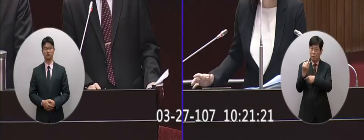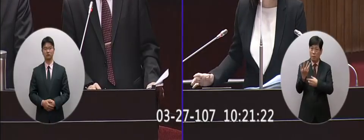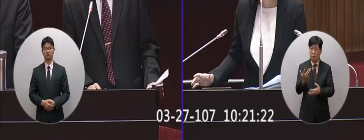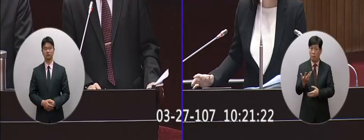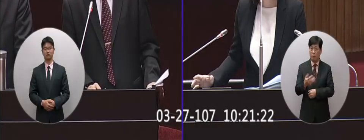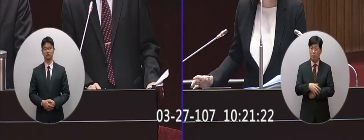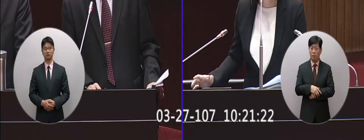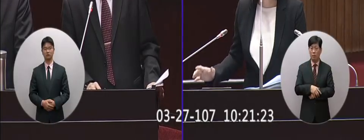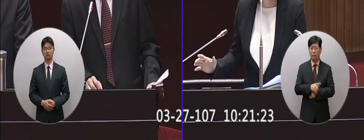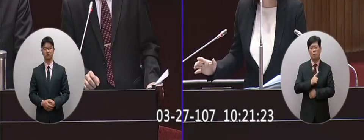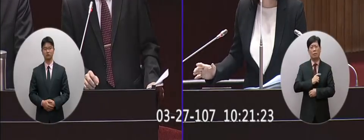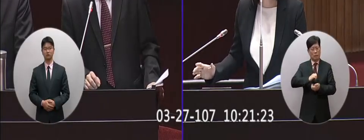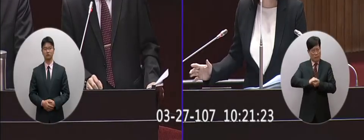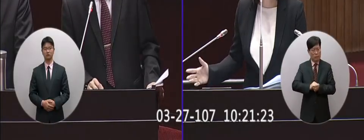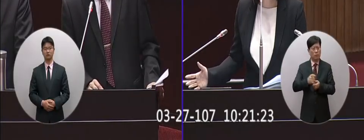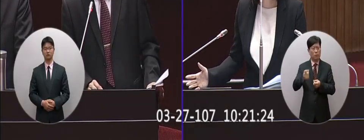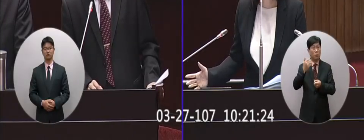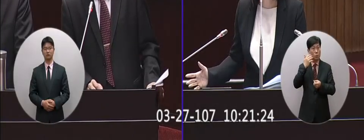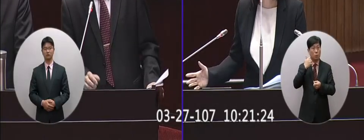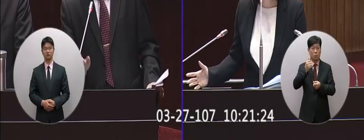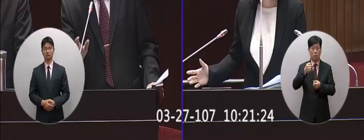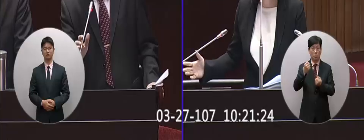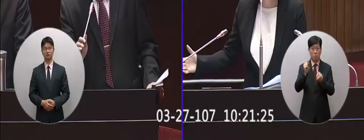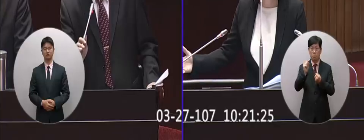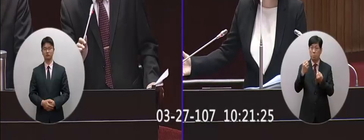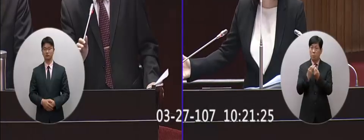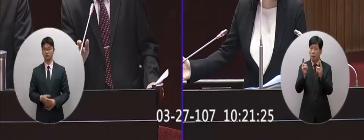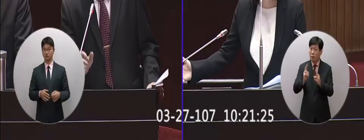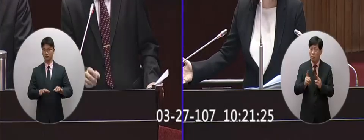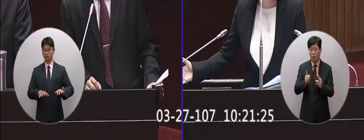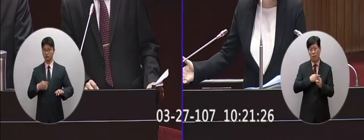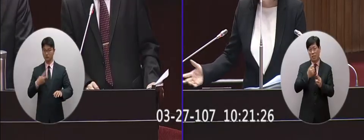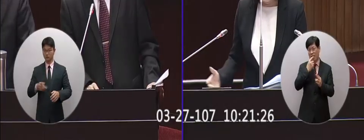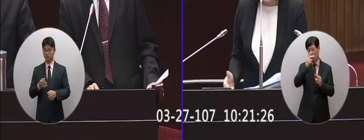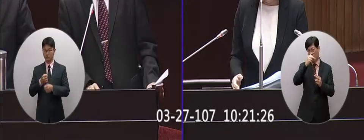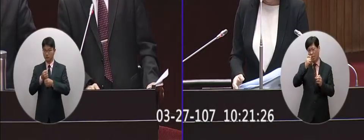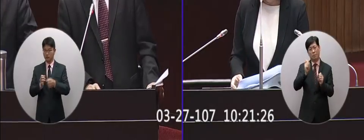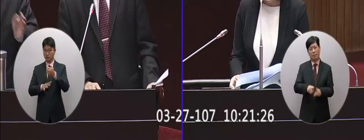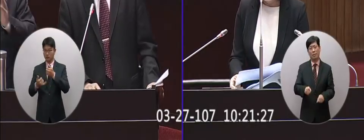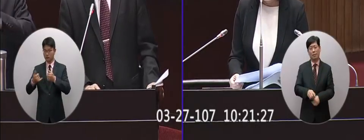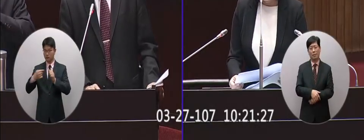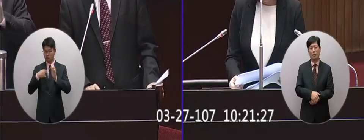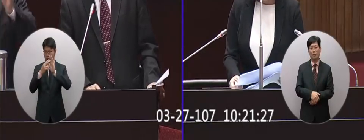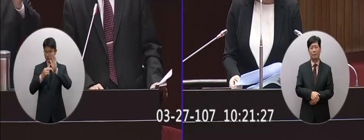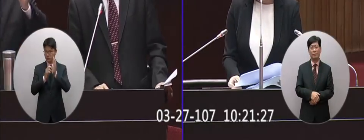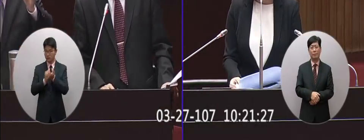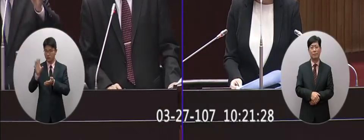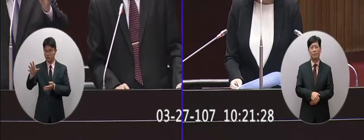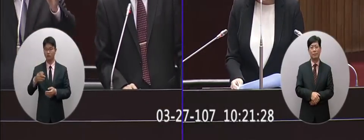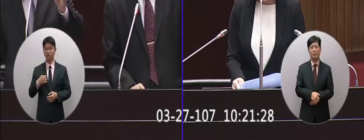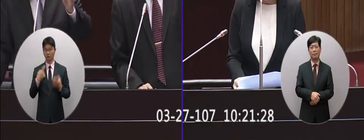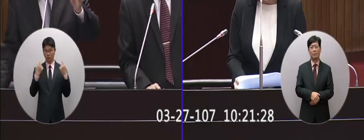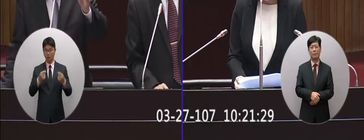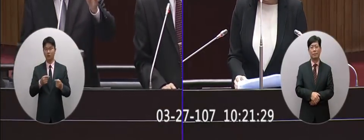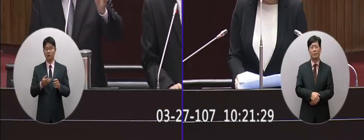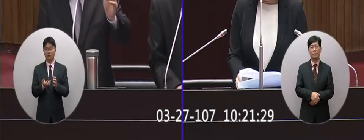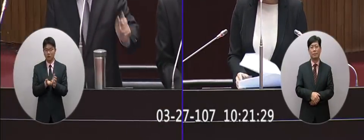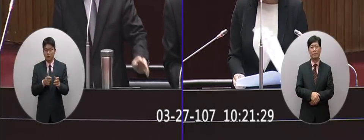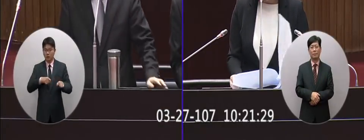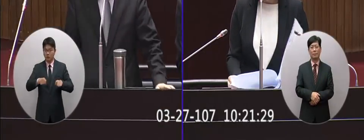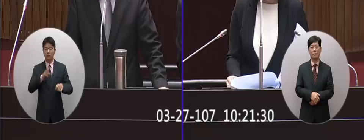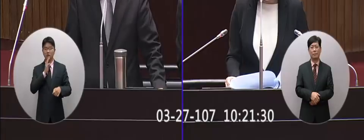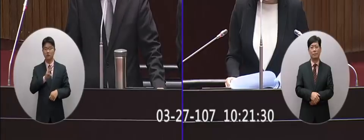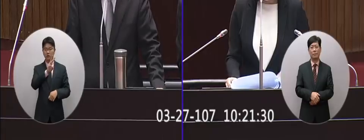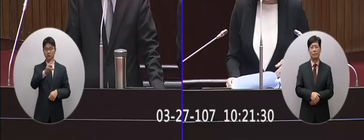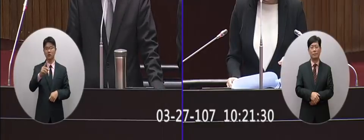比？你至少这些如果不能发电， 这个 你不是白老鼠吗？ 跟马委员说明哈，因为我们本来预计是3个 giga 嘛。 现